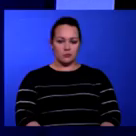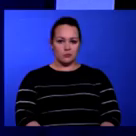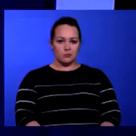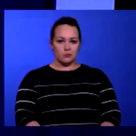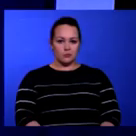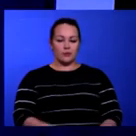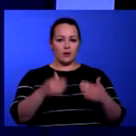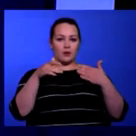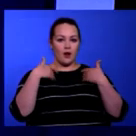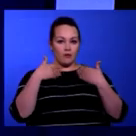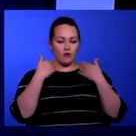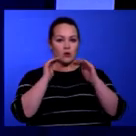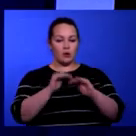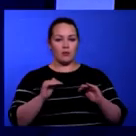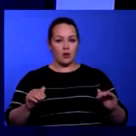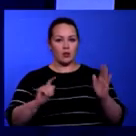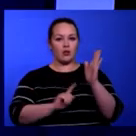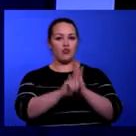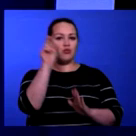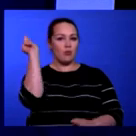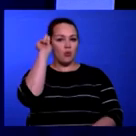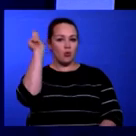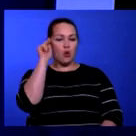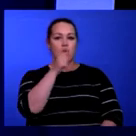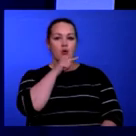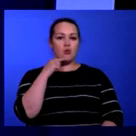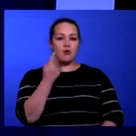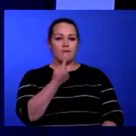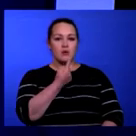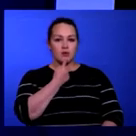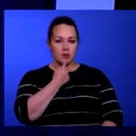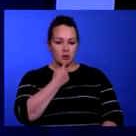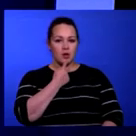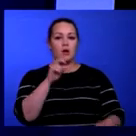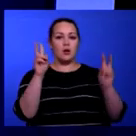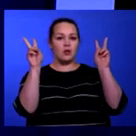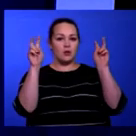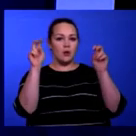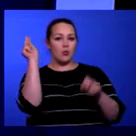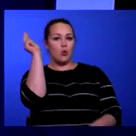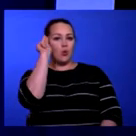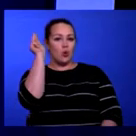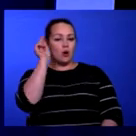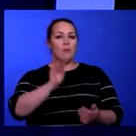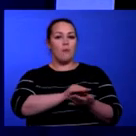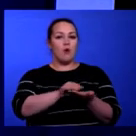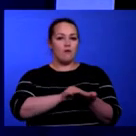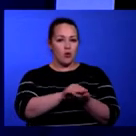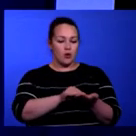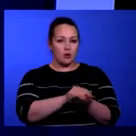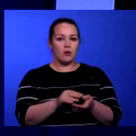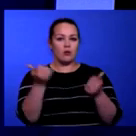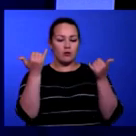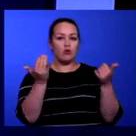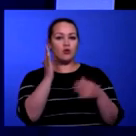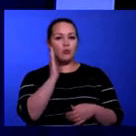здравствуйте ребята начинаем урок русского языка тема урока повторение сегодня